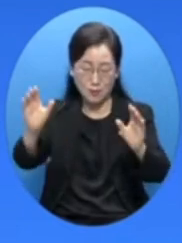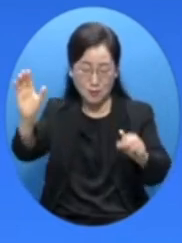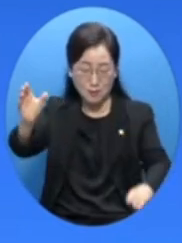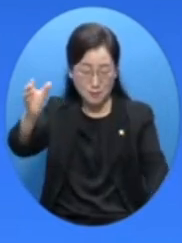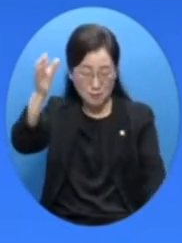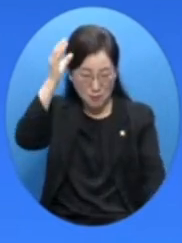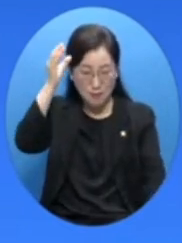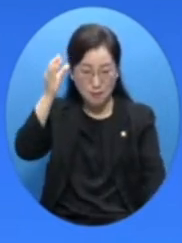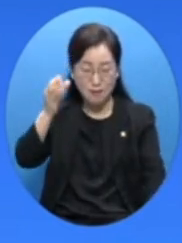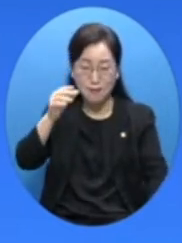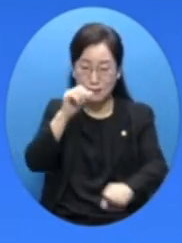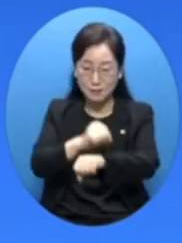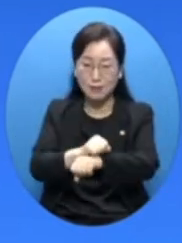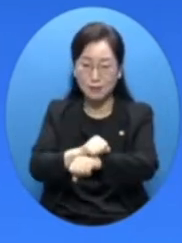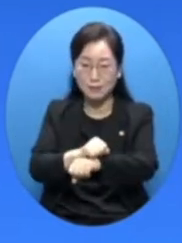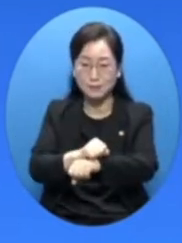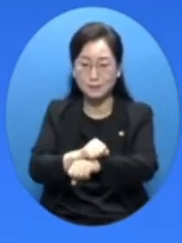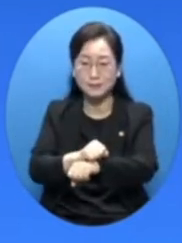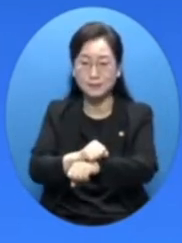바리새인들은